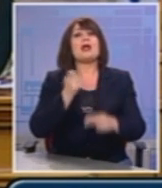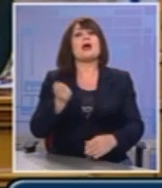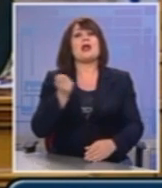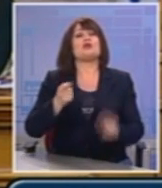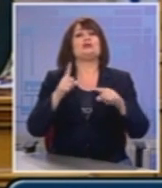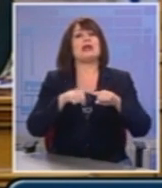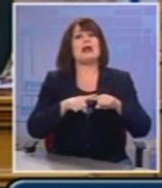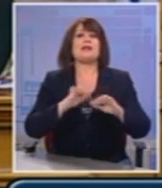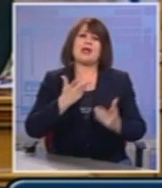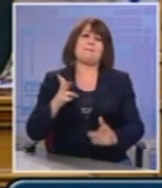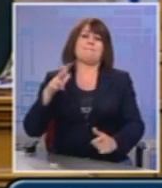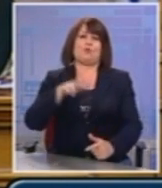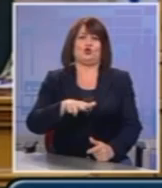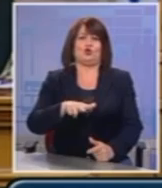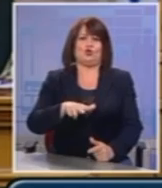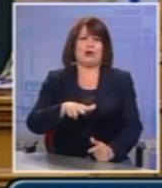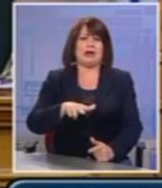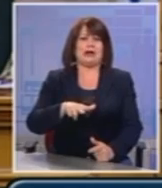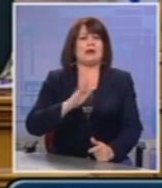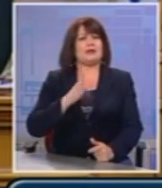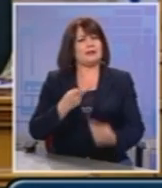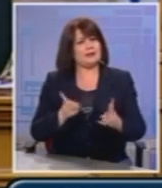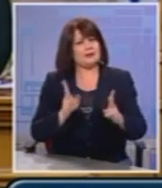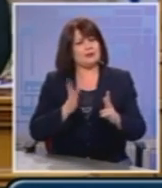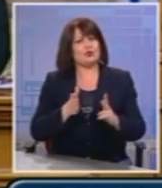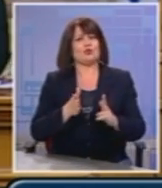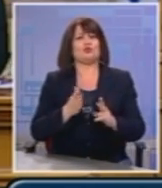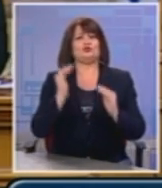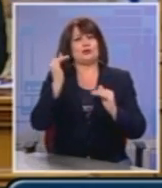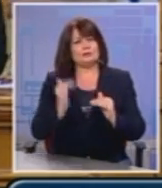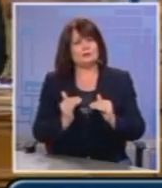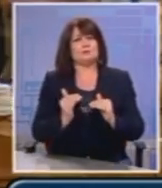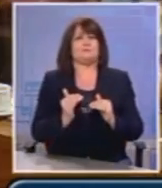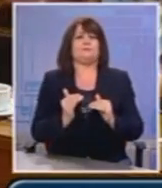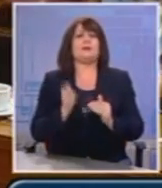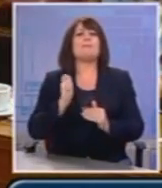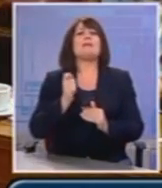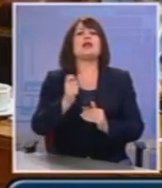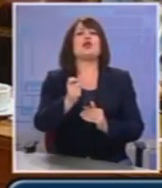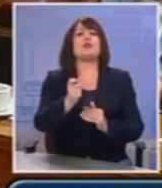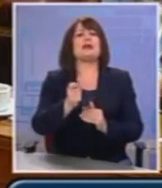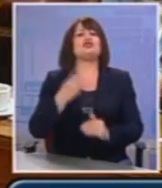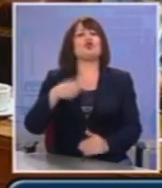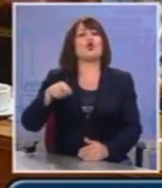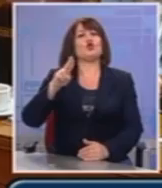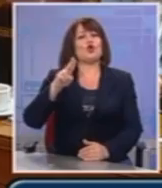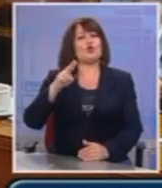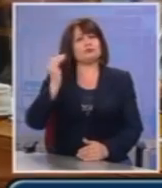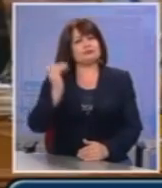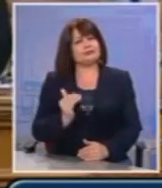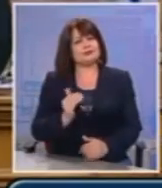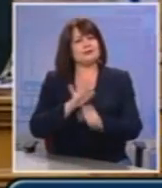ελλάδας ή της πορτογαλίας θα επέτρεπε μείωση των πληρωμών για τόκους